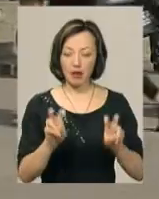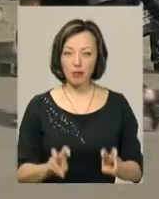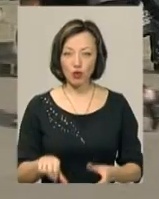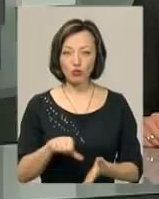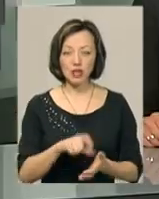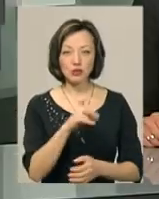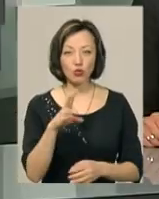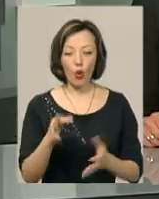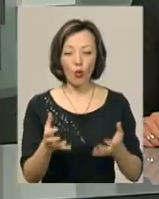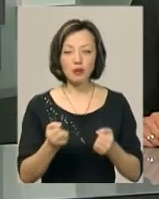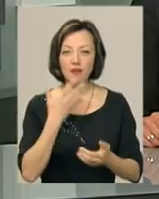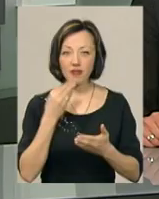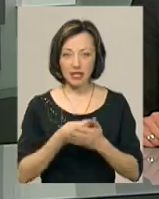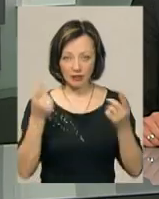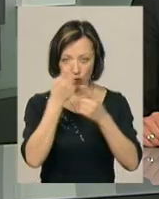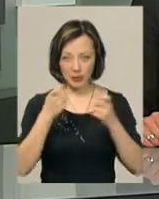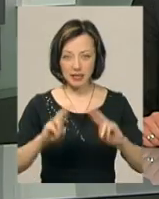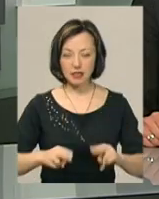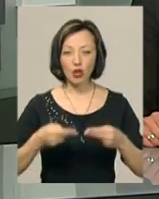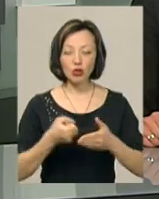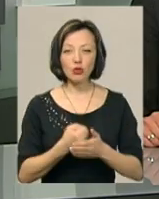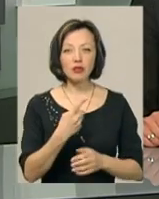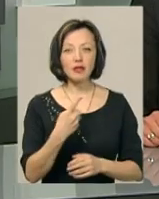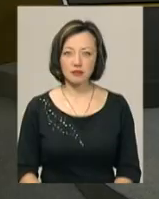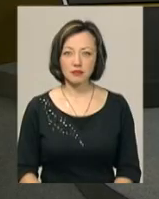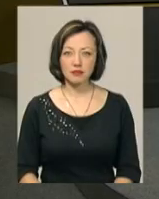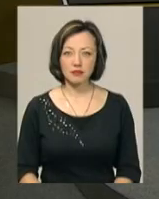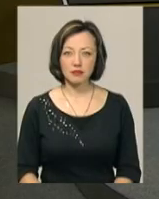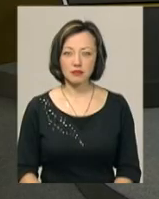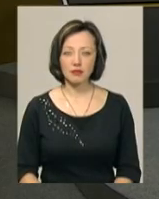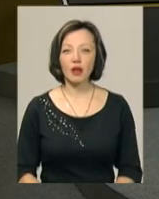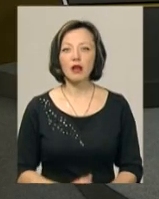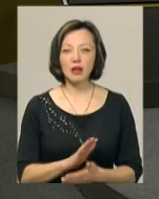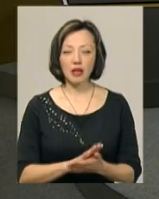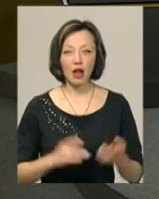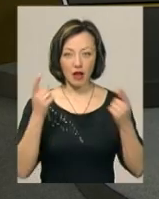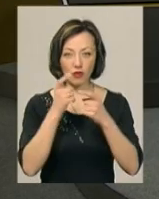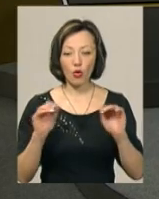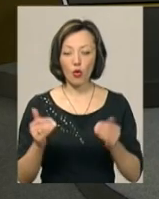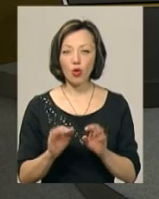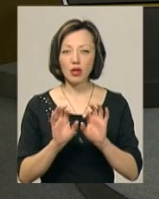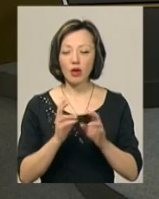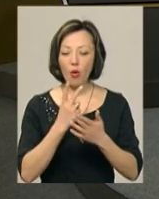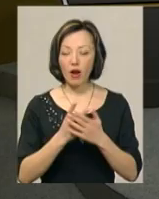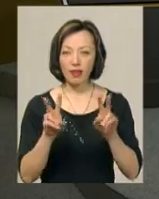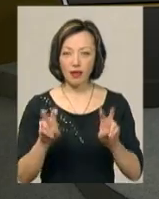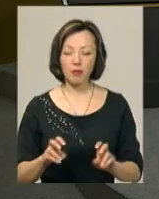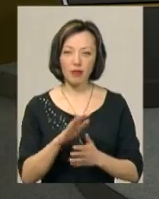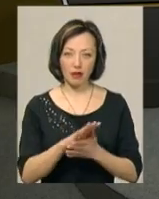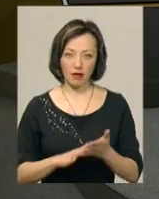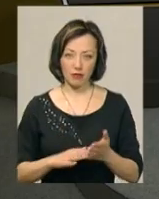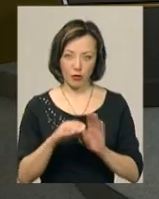учасники ЗНО отримують на власні інформаційні сторінки до 21 червня. Далі в анонсі короткий огляд тем наступної частини